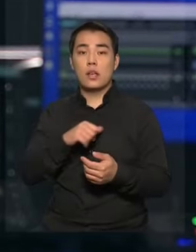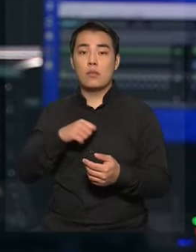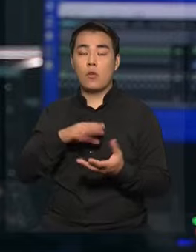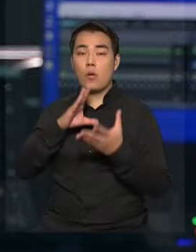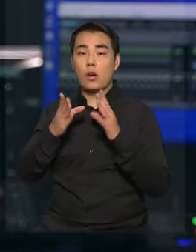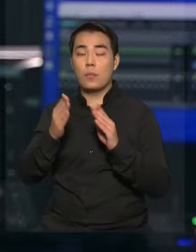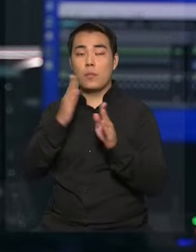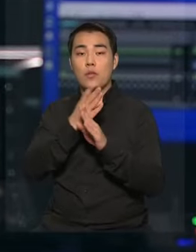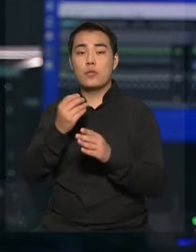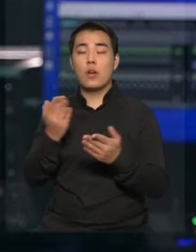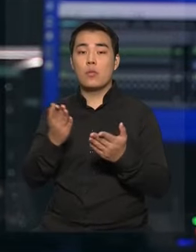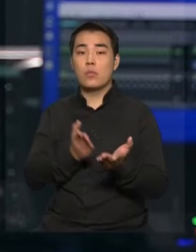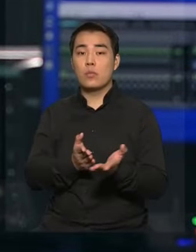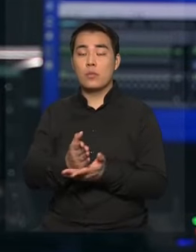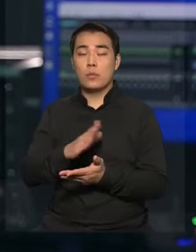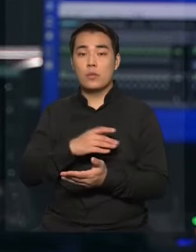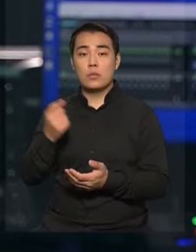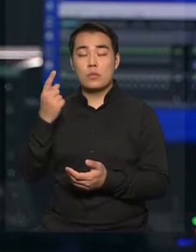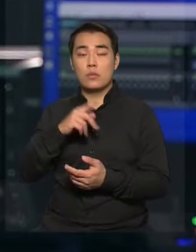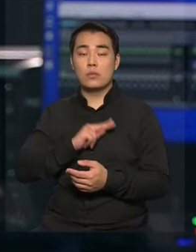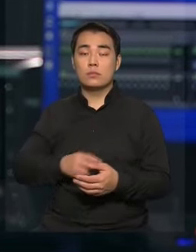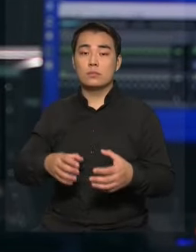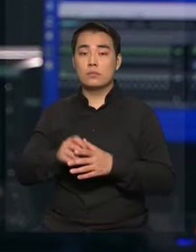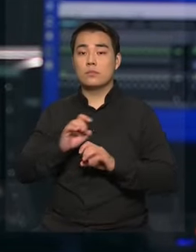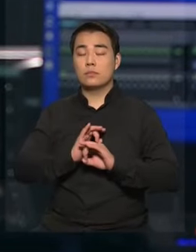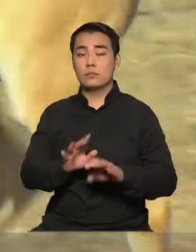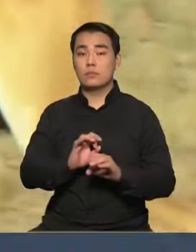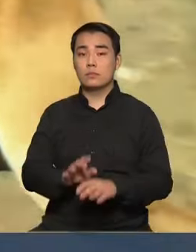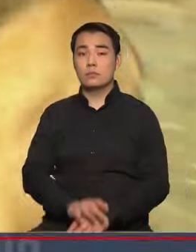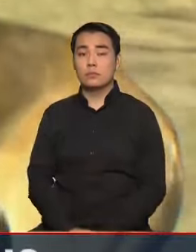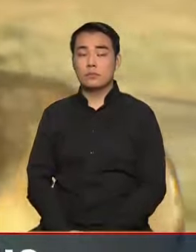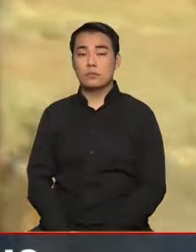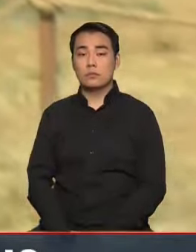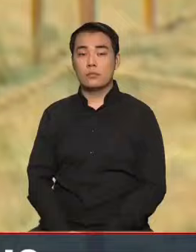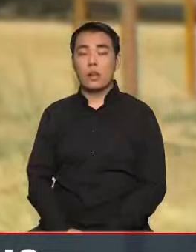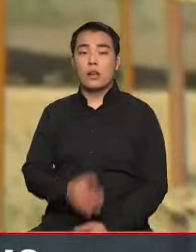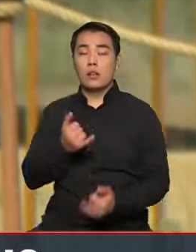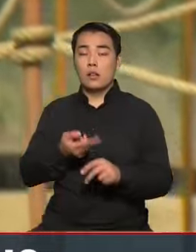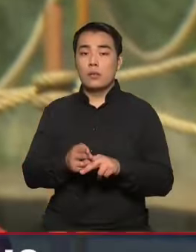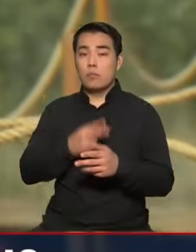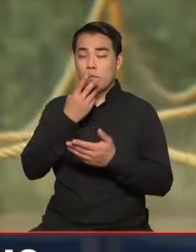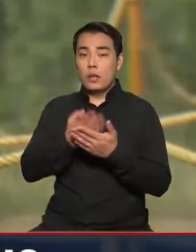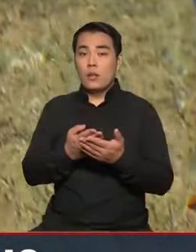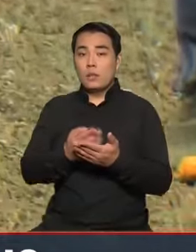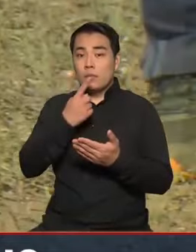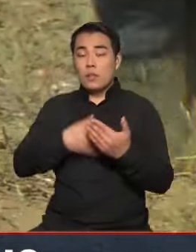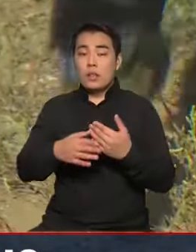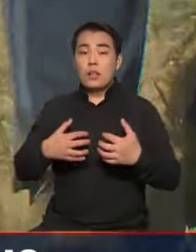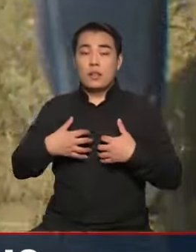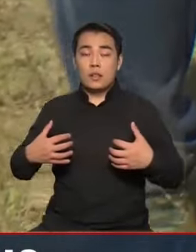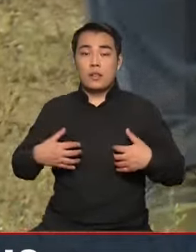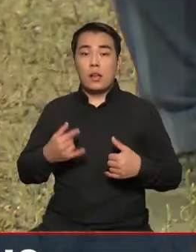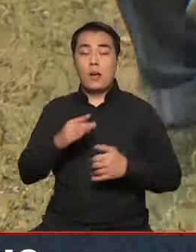анықтаудың тағы қандай жолдарын білген? Әріптесім толығырақ айтып берсін. Зілзаланың жақындағанын жануарлардың